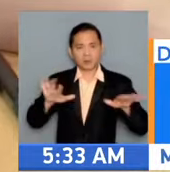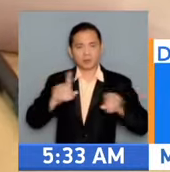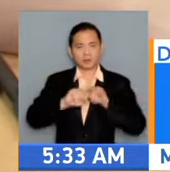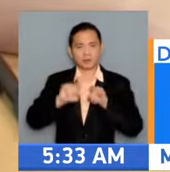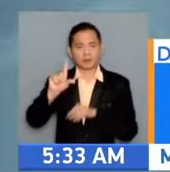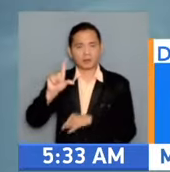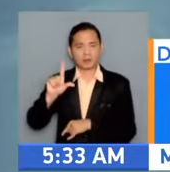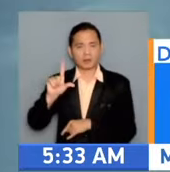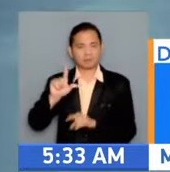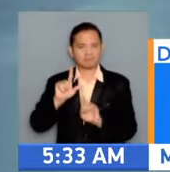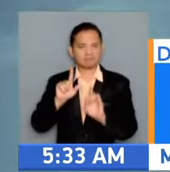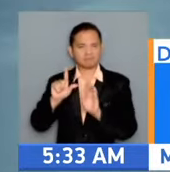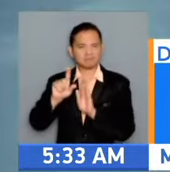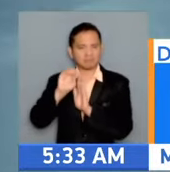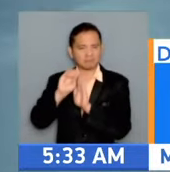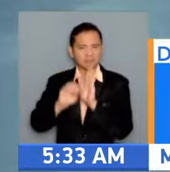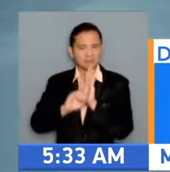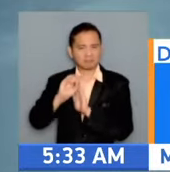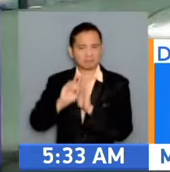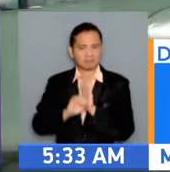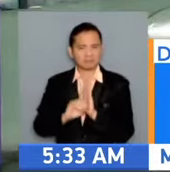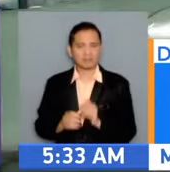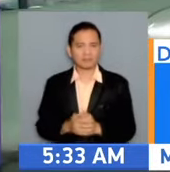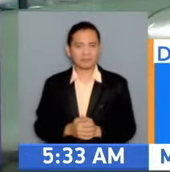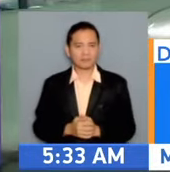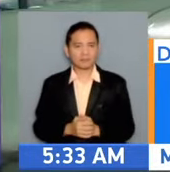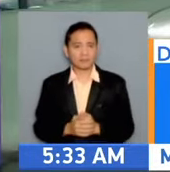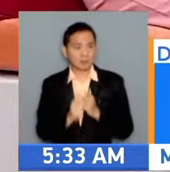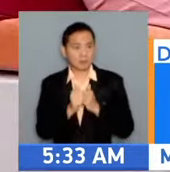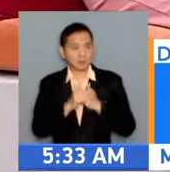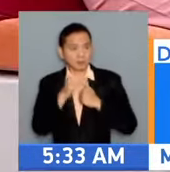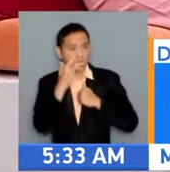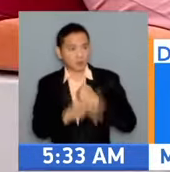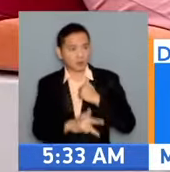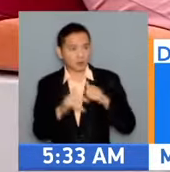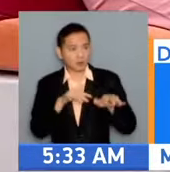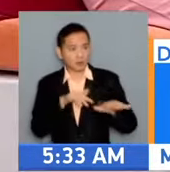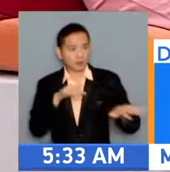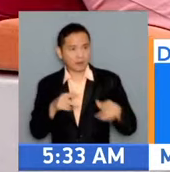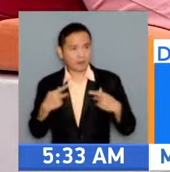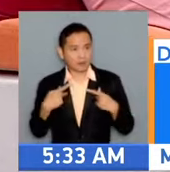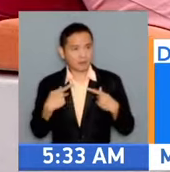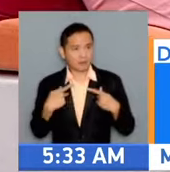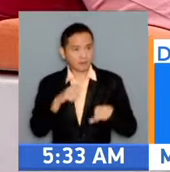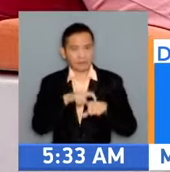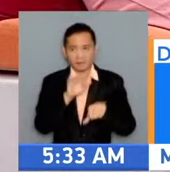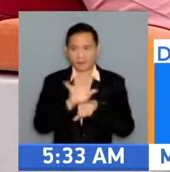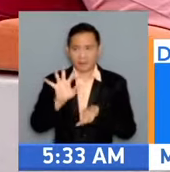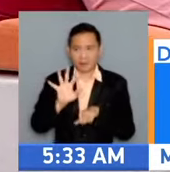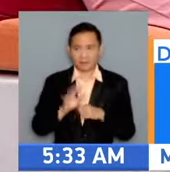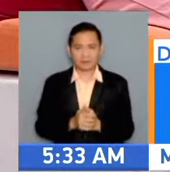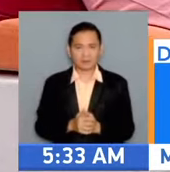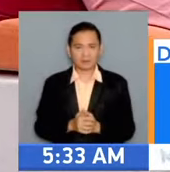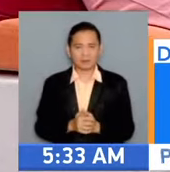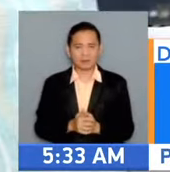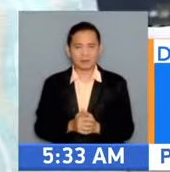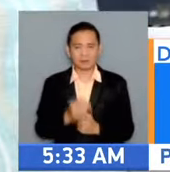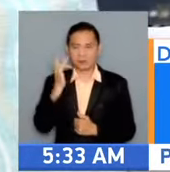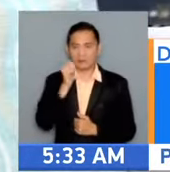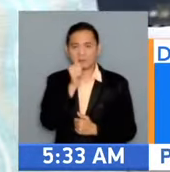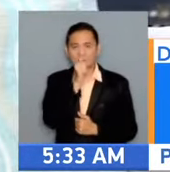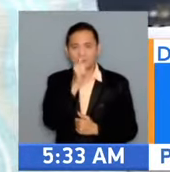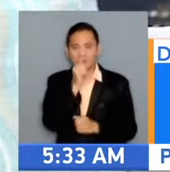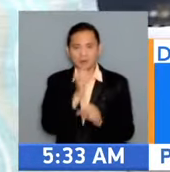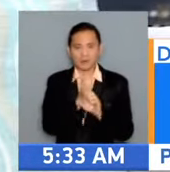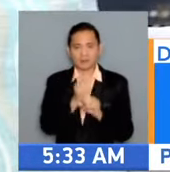Maaga traffic na yun. Maaga lang traffic. Mas aaga, mga alas 5 pa lamang. Hindi, pero at least sa privado, ganun pa rin. Hindi sila sasabay doon sa alas 8.